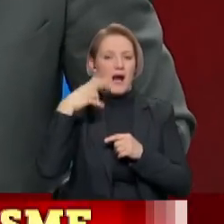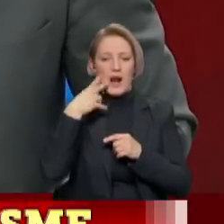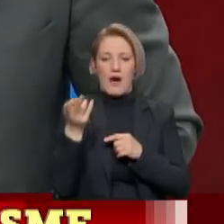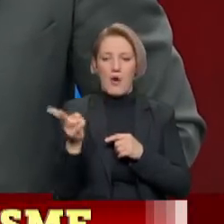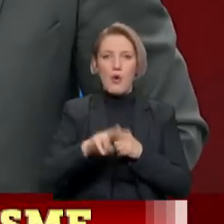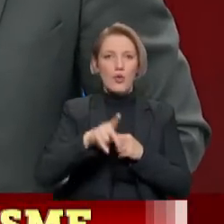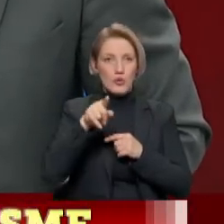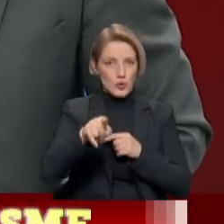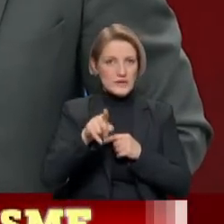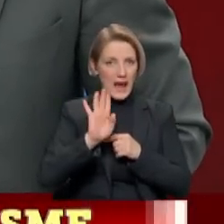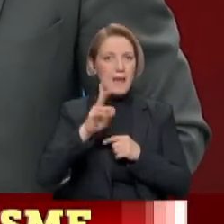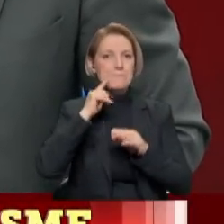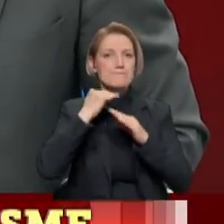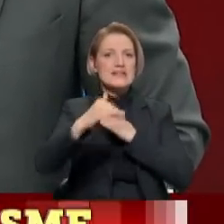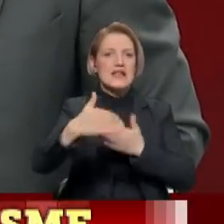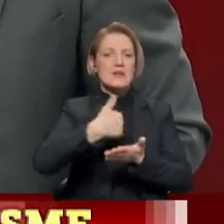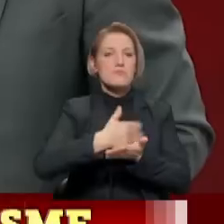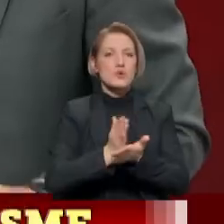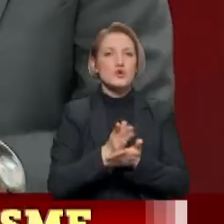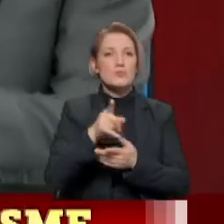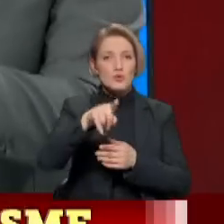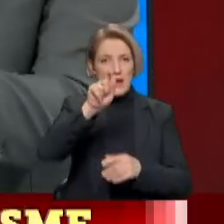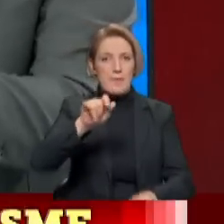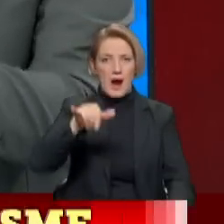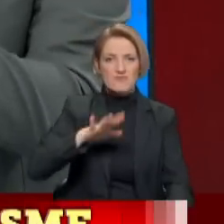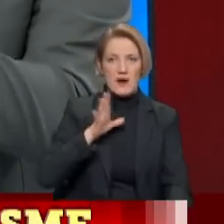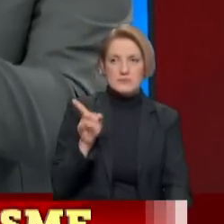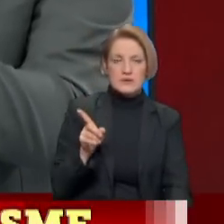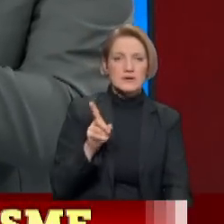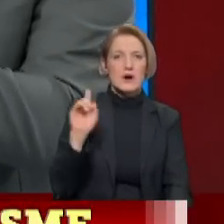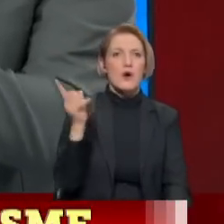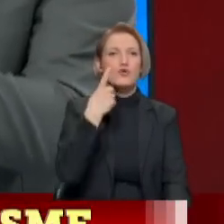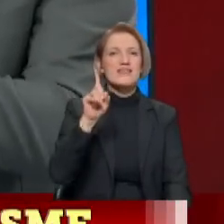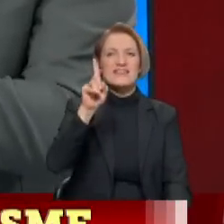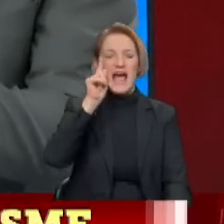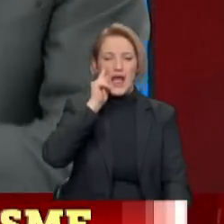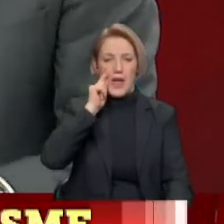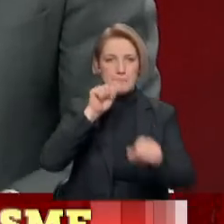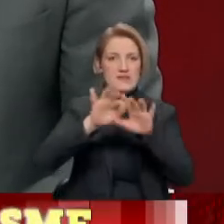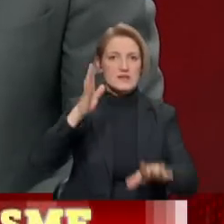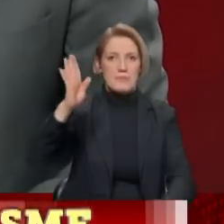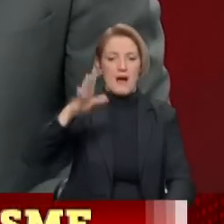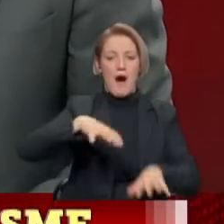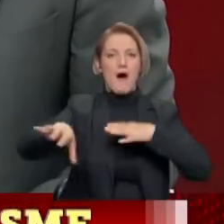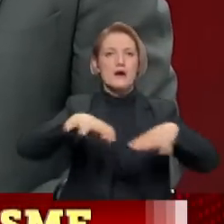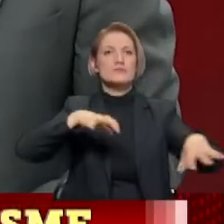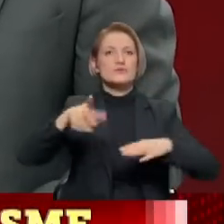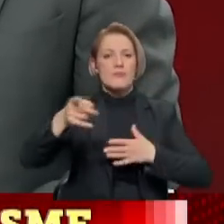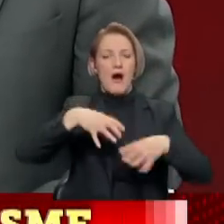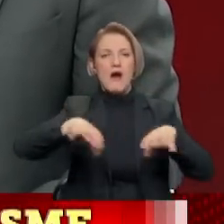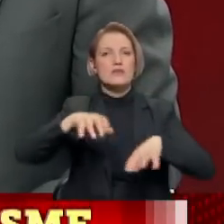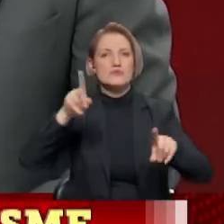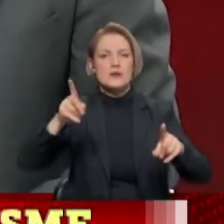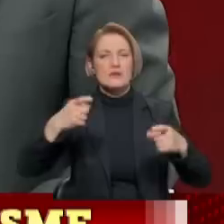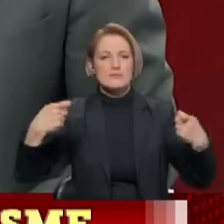millet bölünür diyor. Bunu yapmaya hakkınız var mı? Sorun ne? Otoriter tek adam sistemleri kutuplaşmadan,